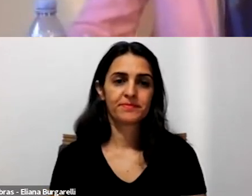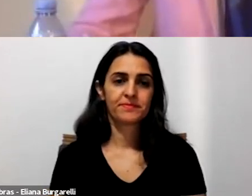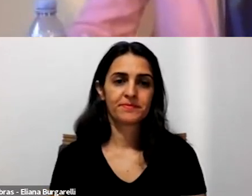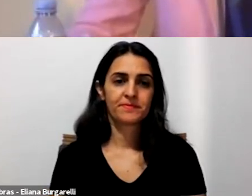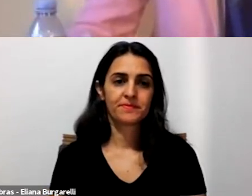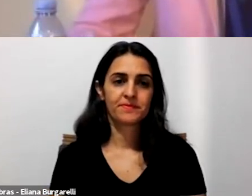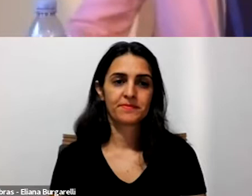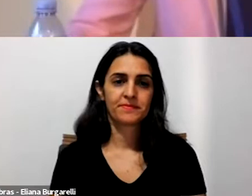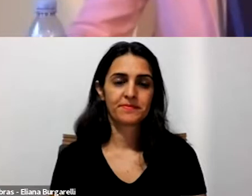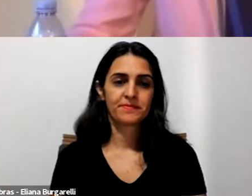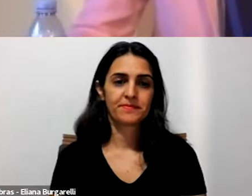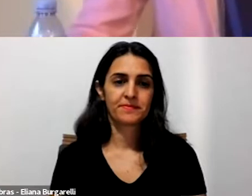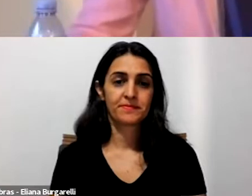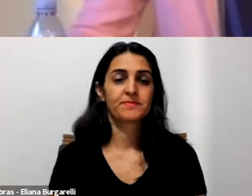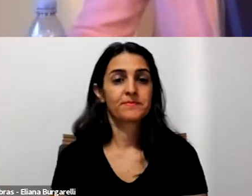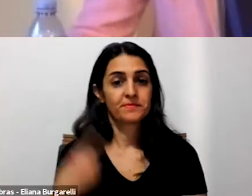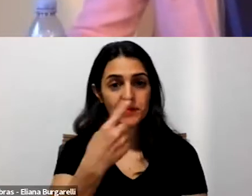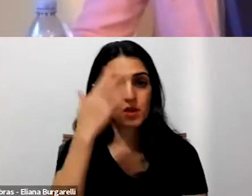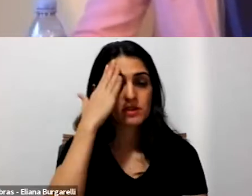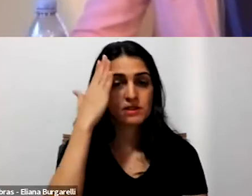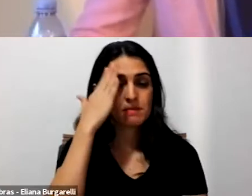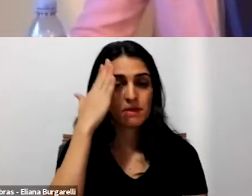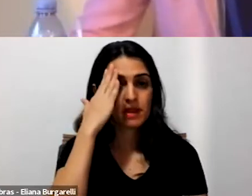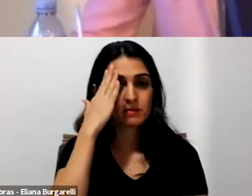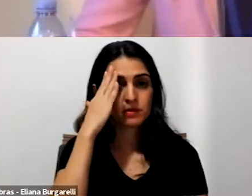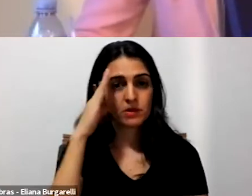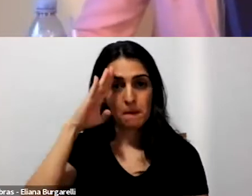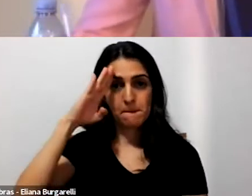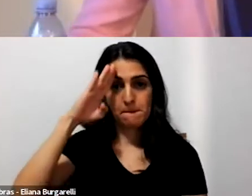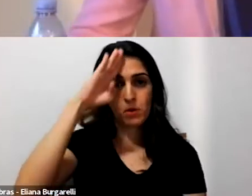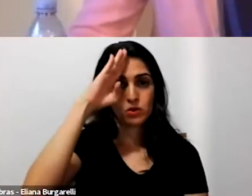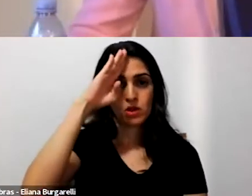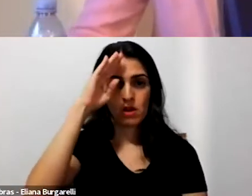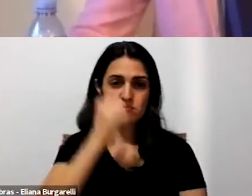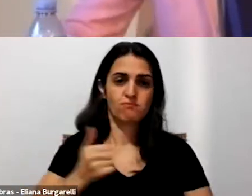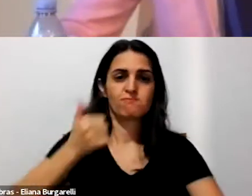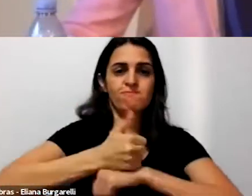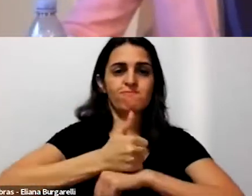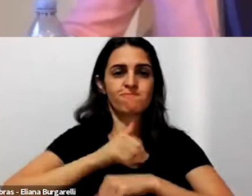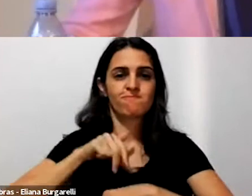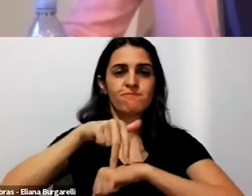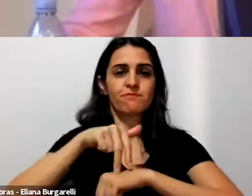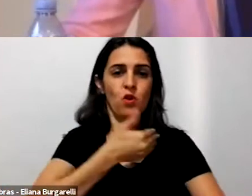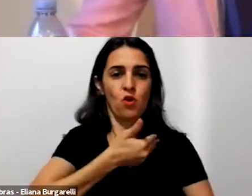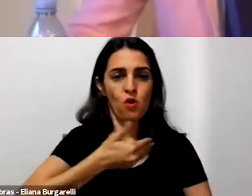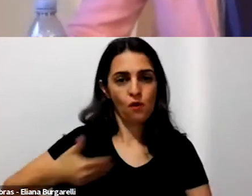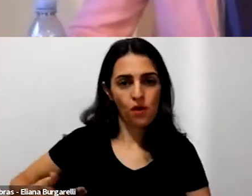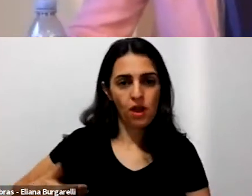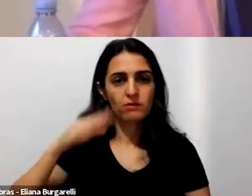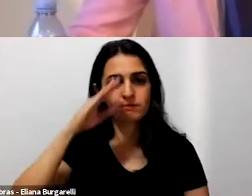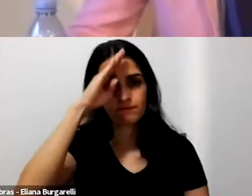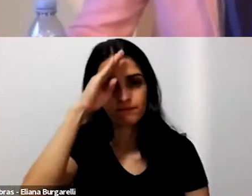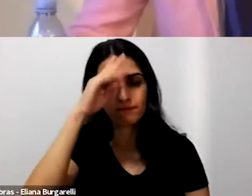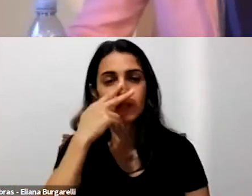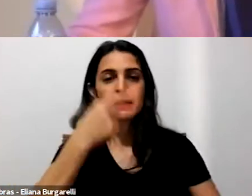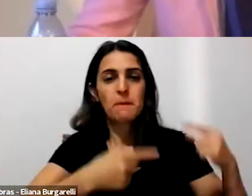les peuples indigènes. E sabemos que desde a chegada de Bolsonaro no poder, tem desmantelamento das